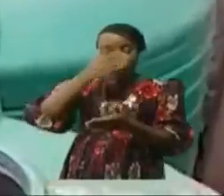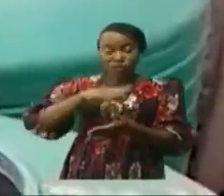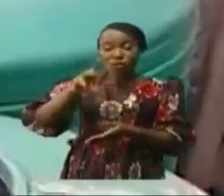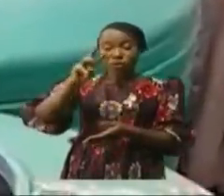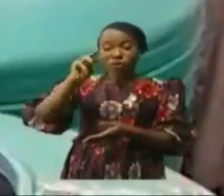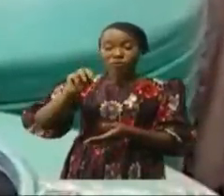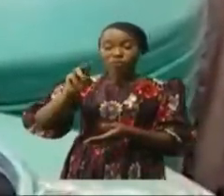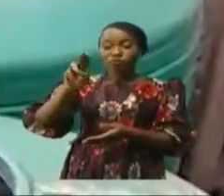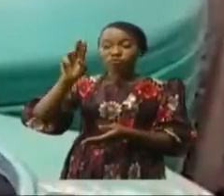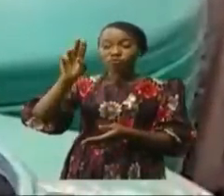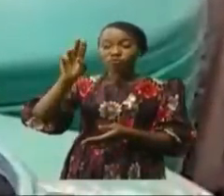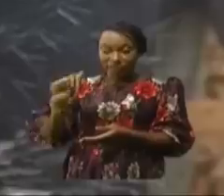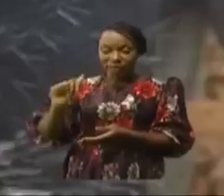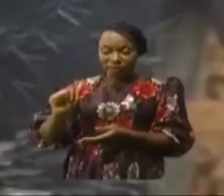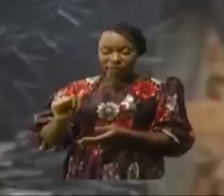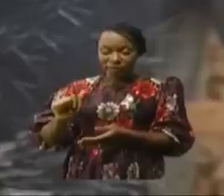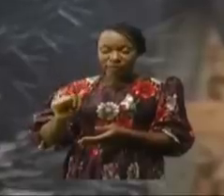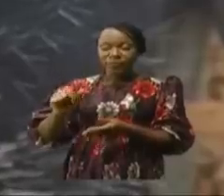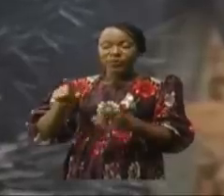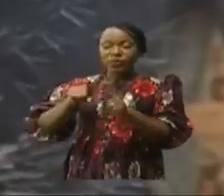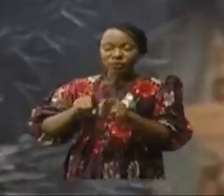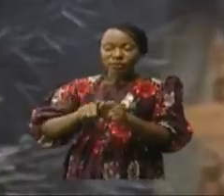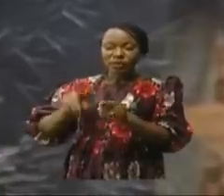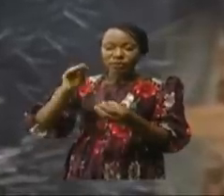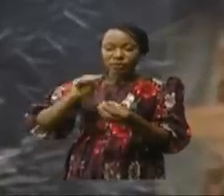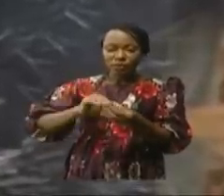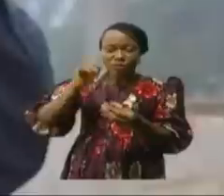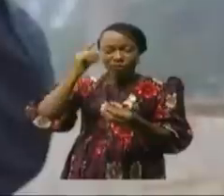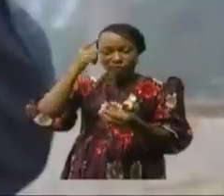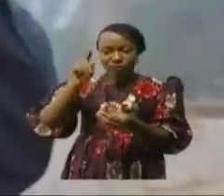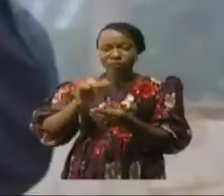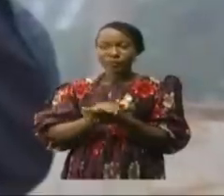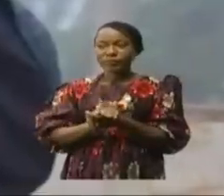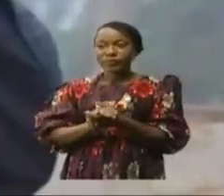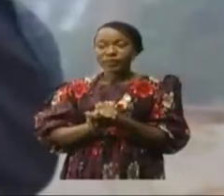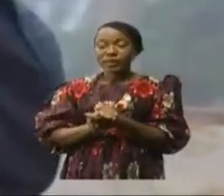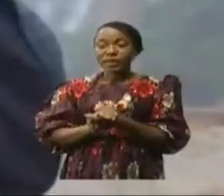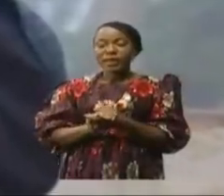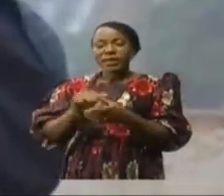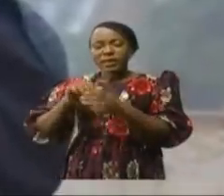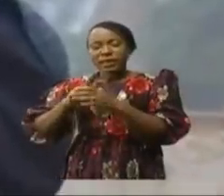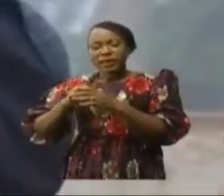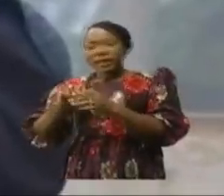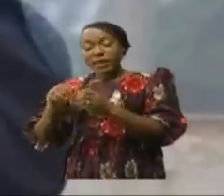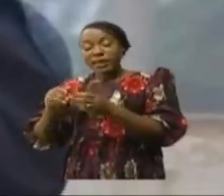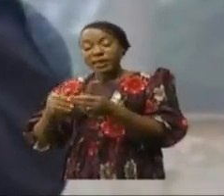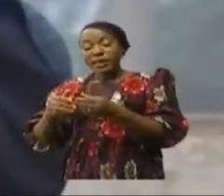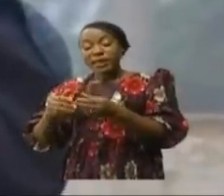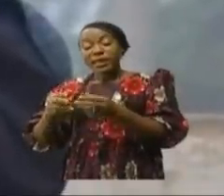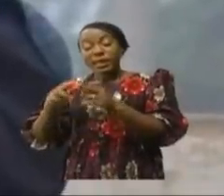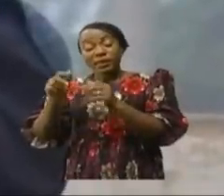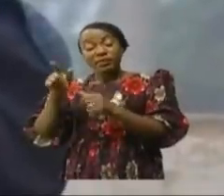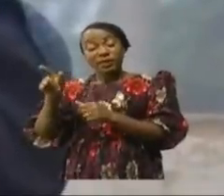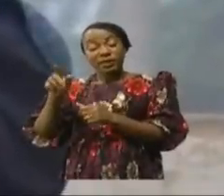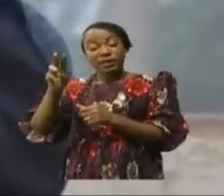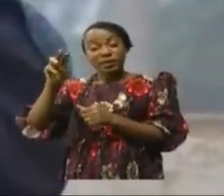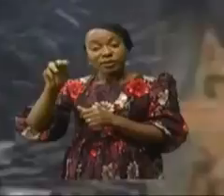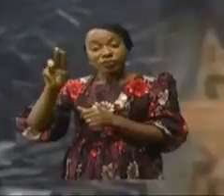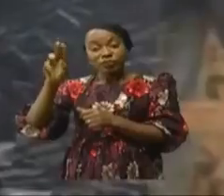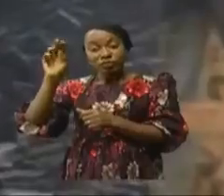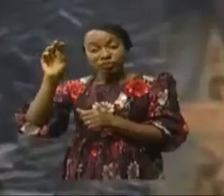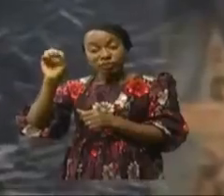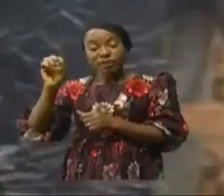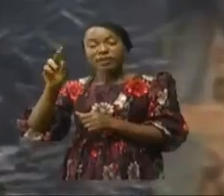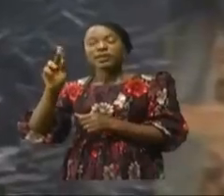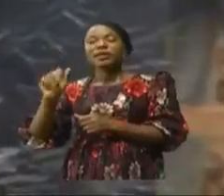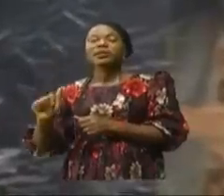Mweka. À cette liste, s'ajoutent des unités d'adduction d'eau à la cité même de Mweka. Œuvre grandiose,